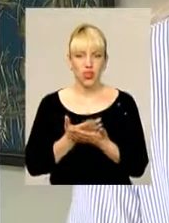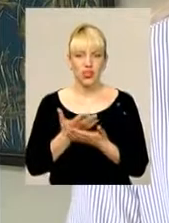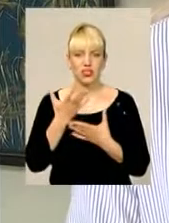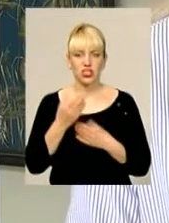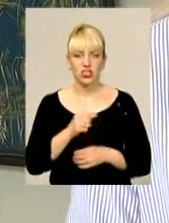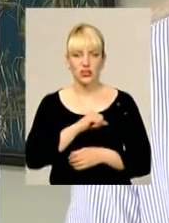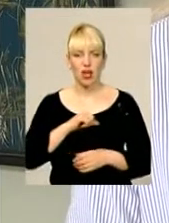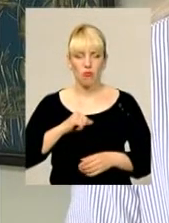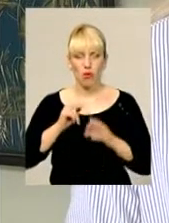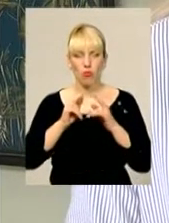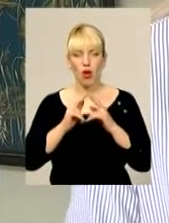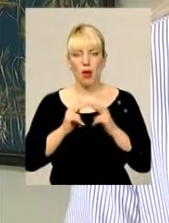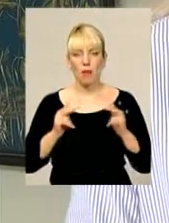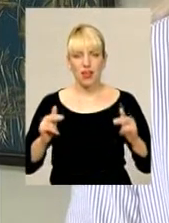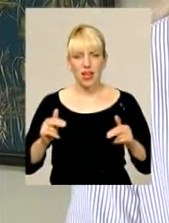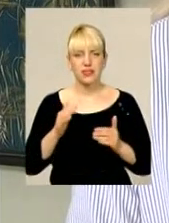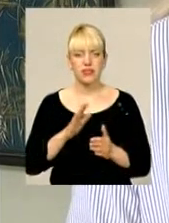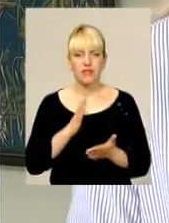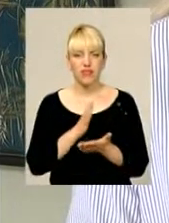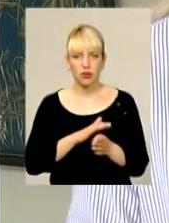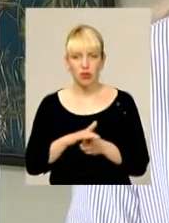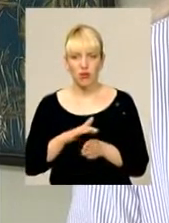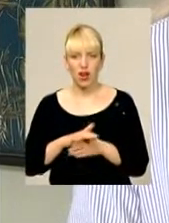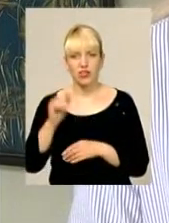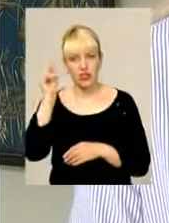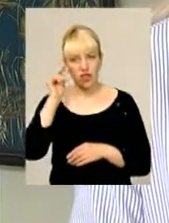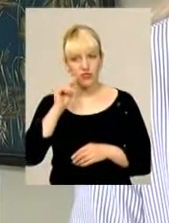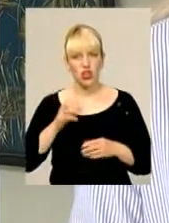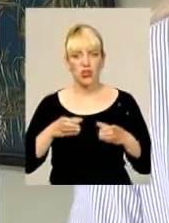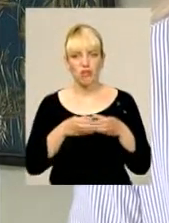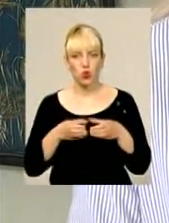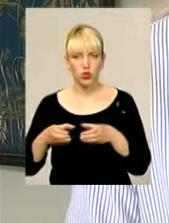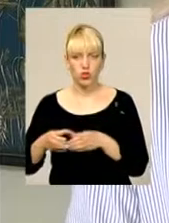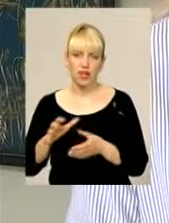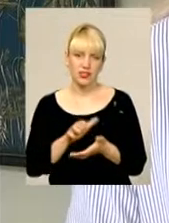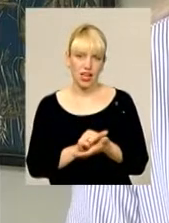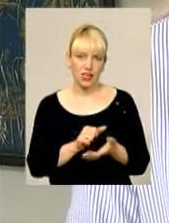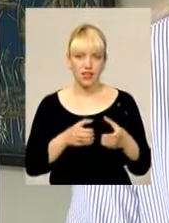самому палаці відбуваються навчання в гуртках, заняття в гуртках,